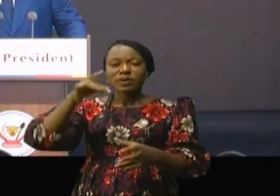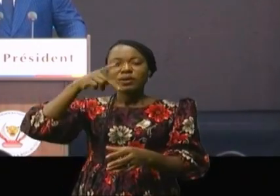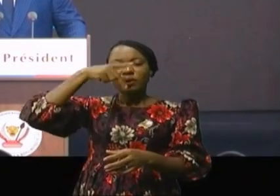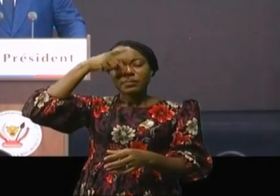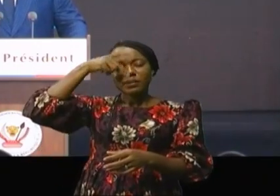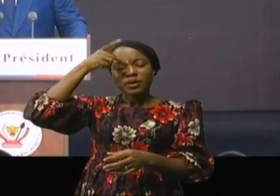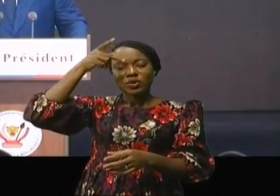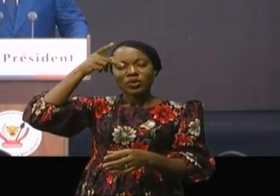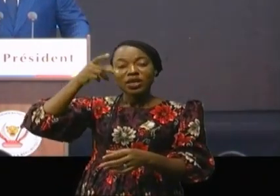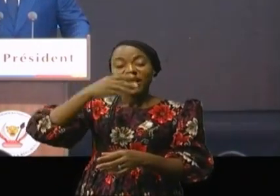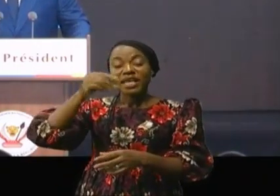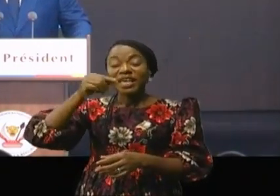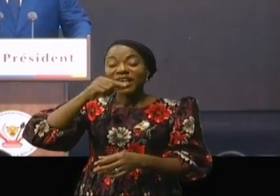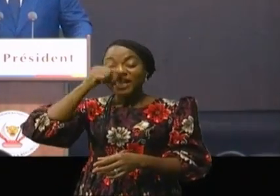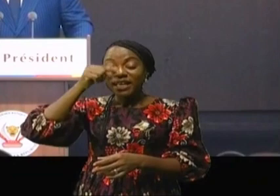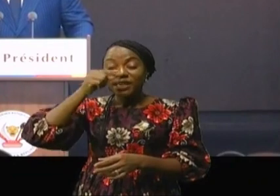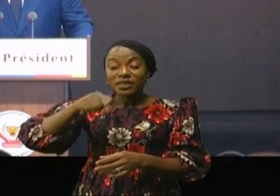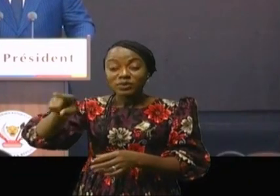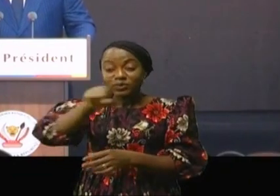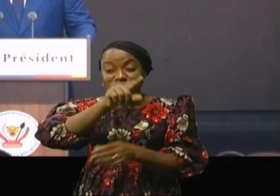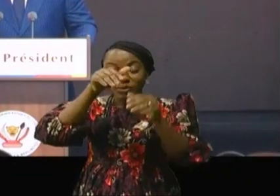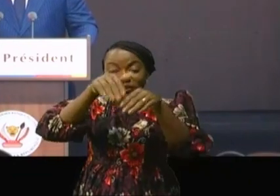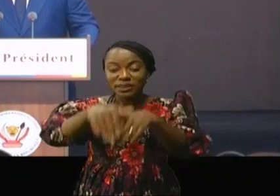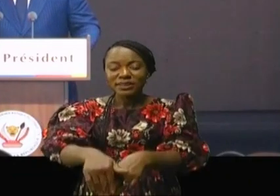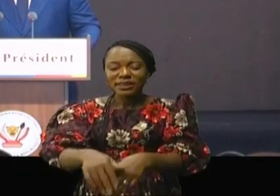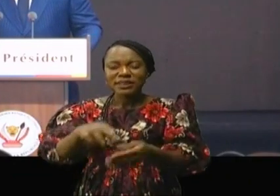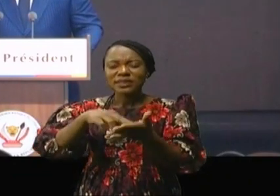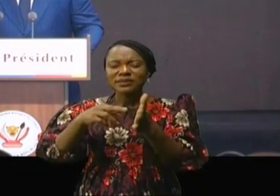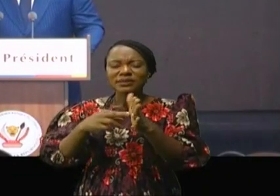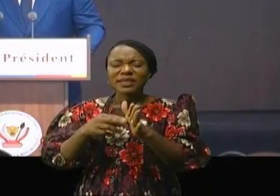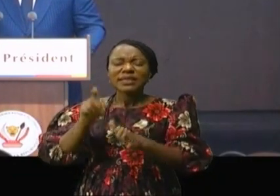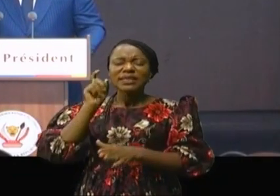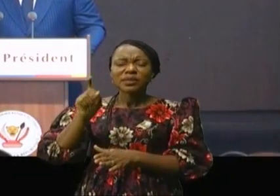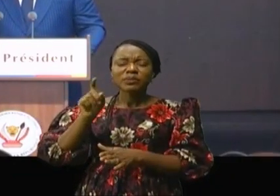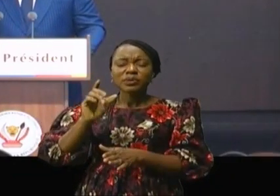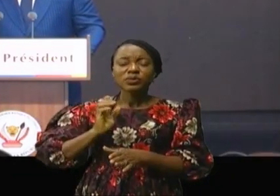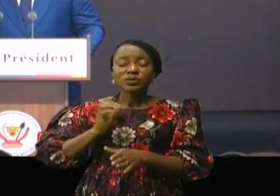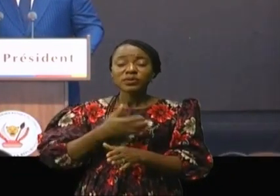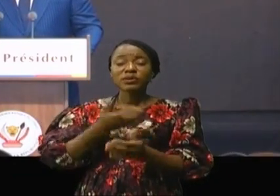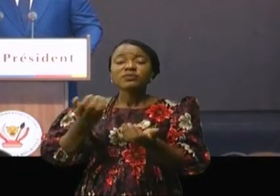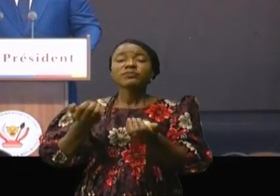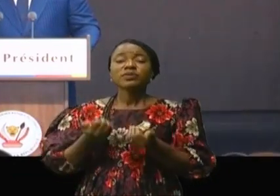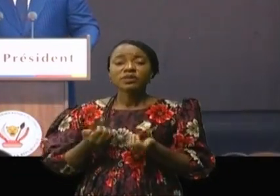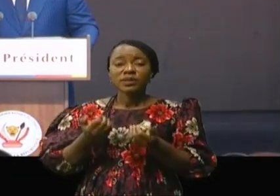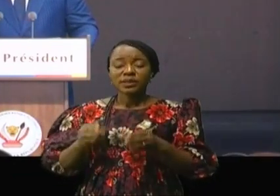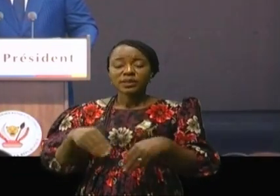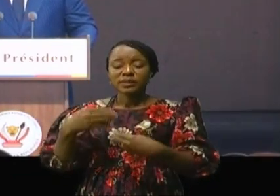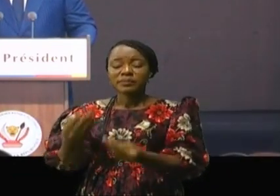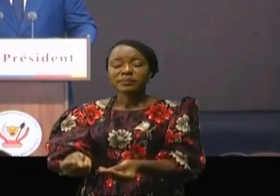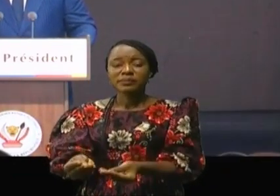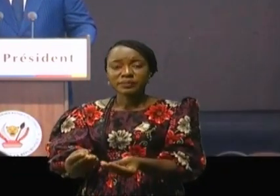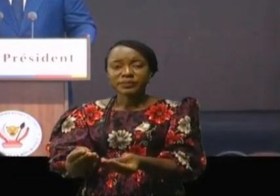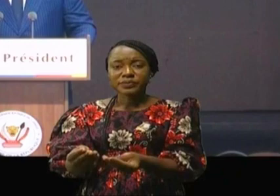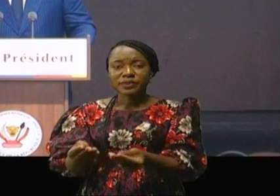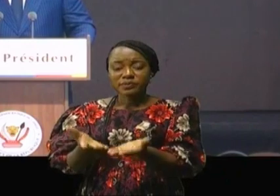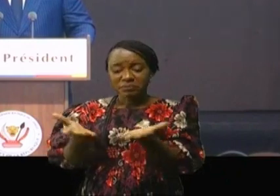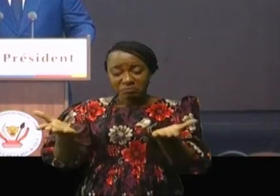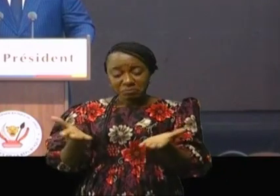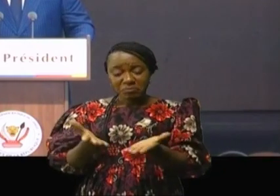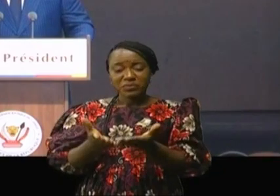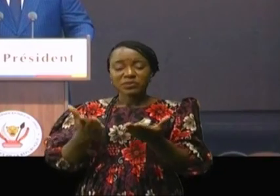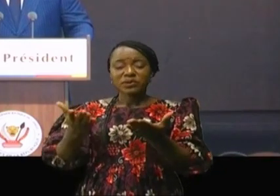assistez est le témoin de notre volonté à mettre nos potentialités au service